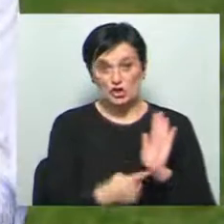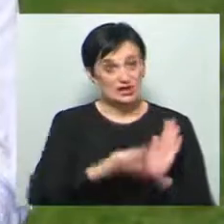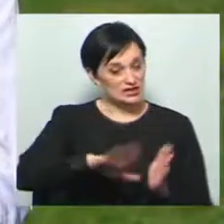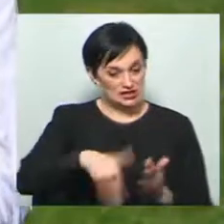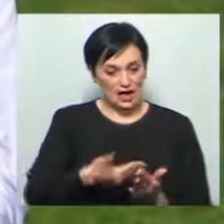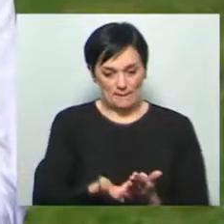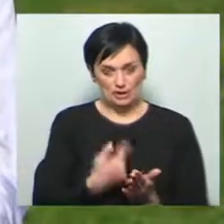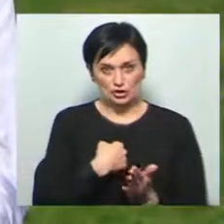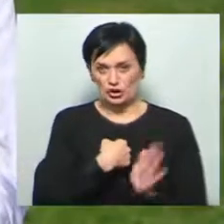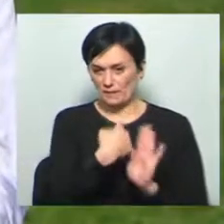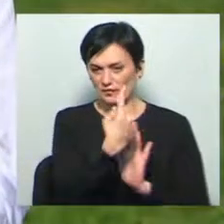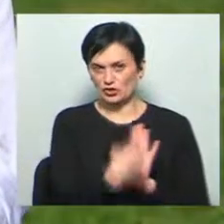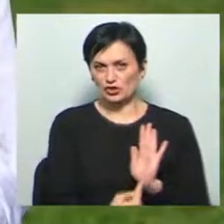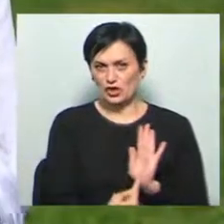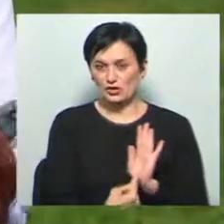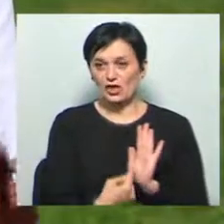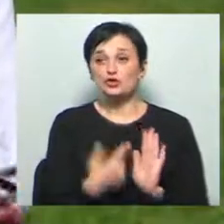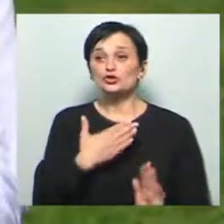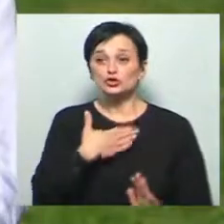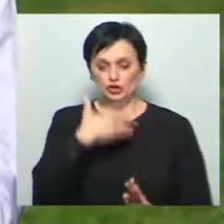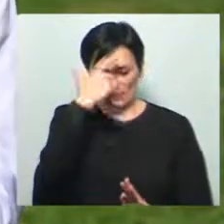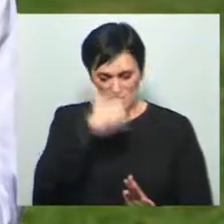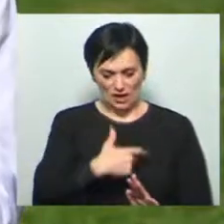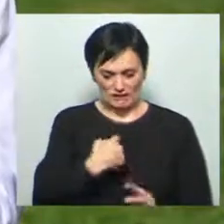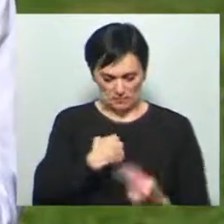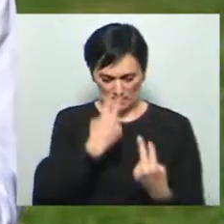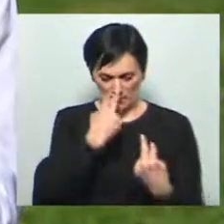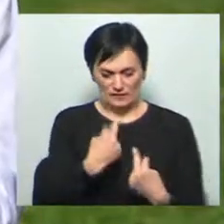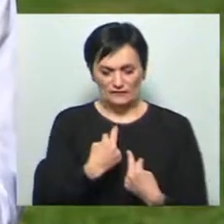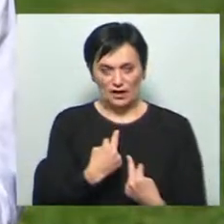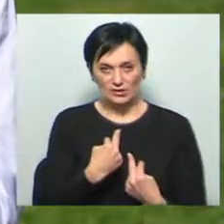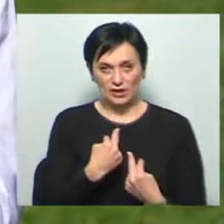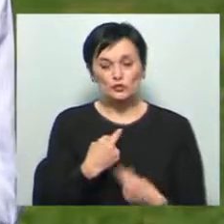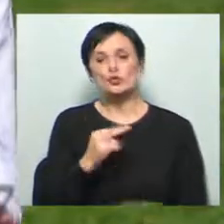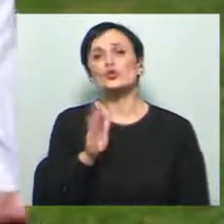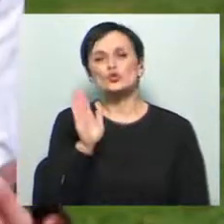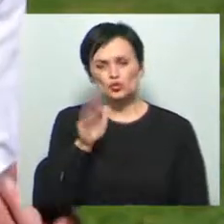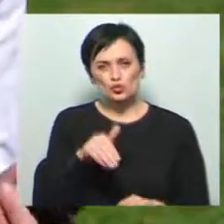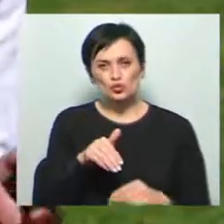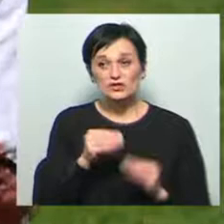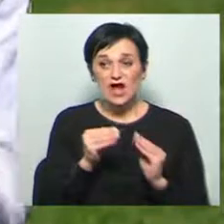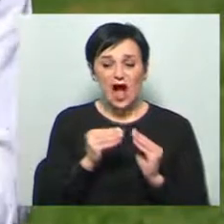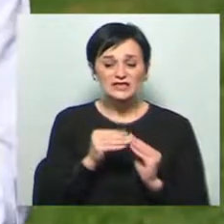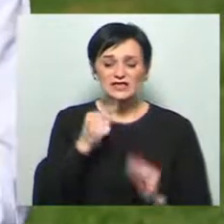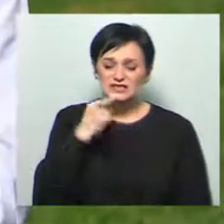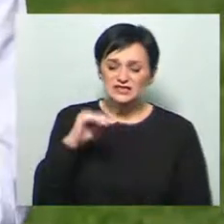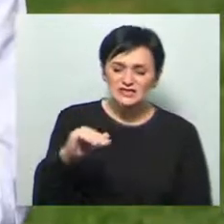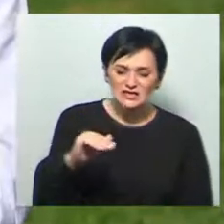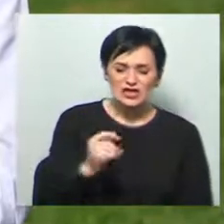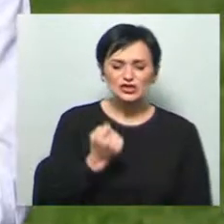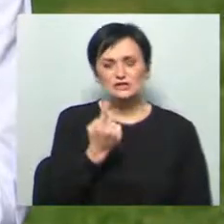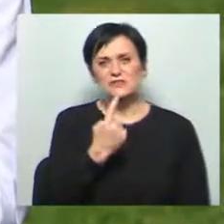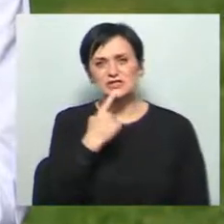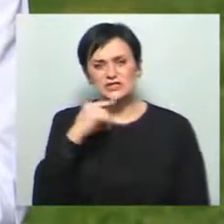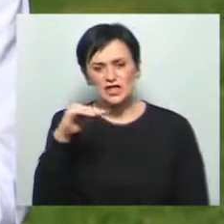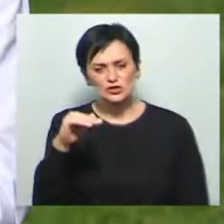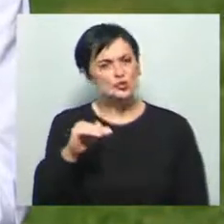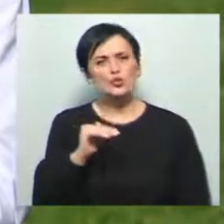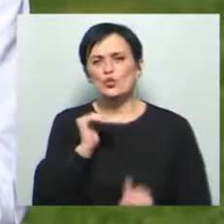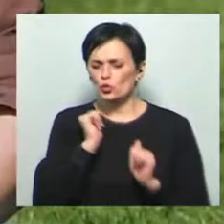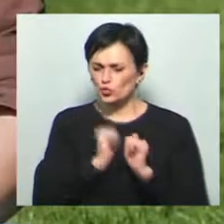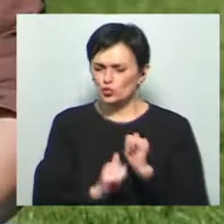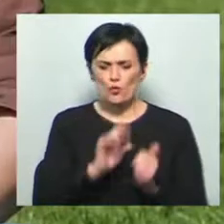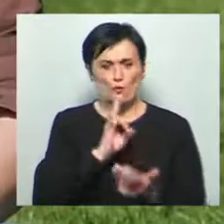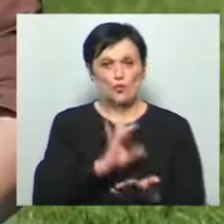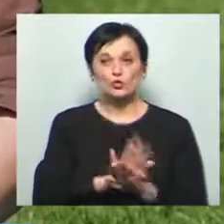ჯერა, რომ ჩემ თავს მივხედავდი. თუნდაც იმ 10 წლის ასაკში, თუნდაც იმ 11 წლის ასაკში, სულ